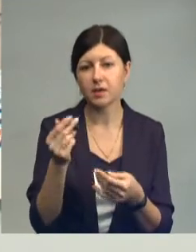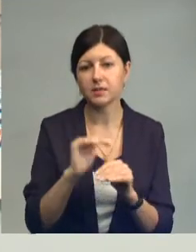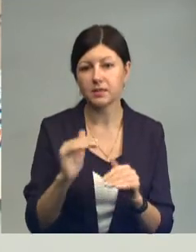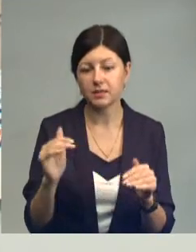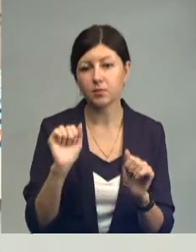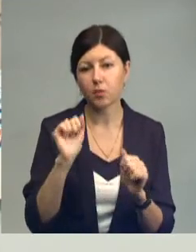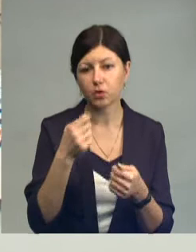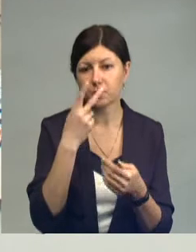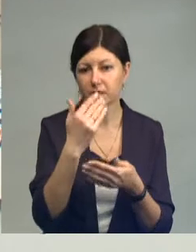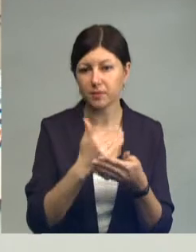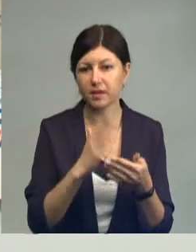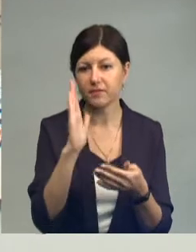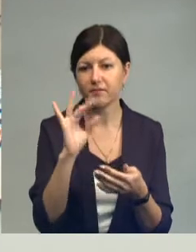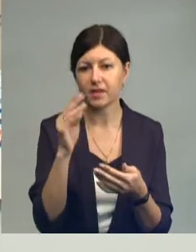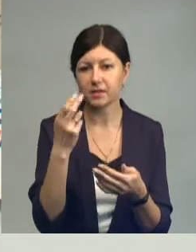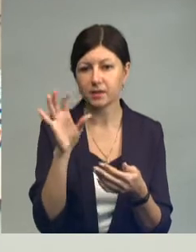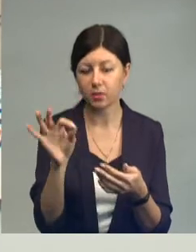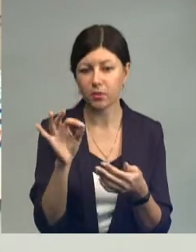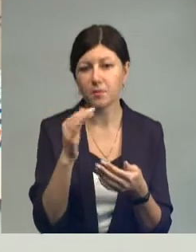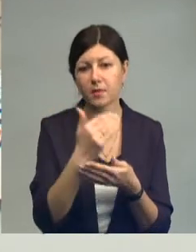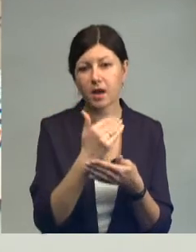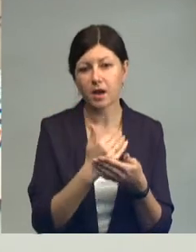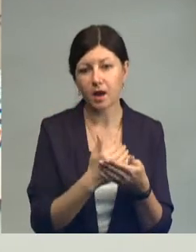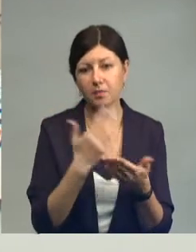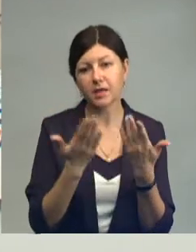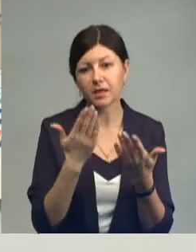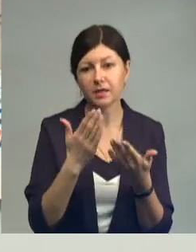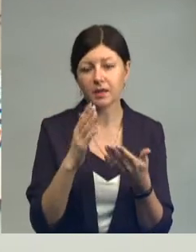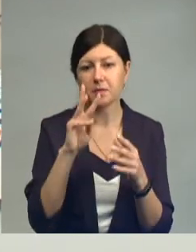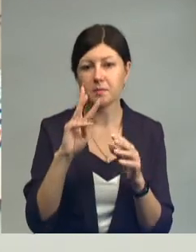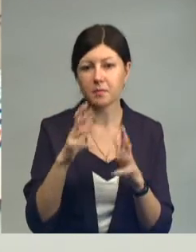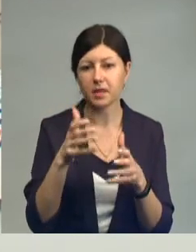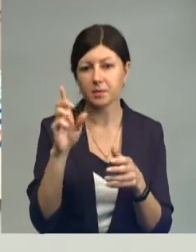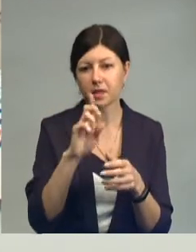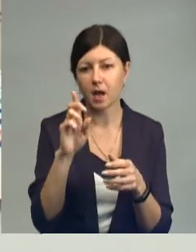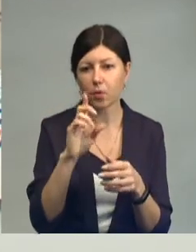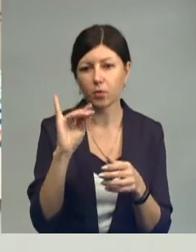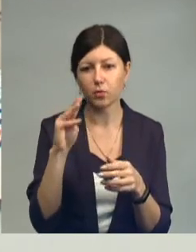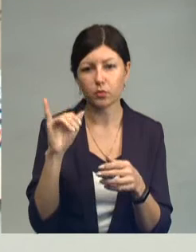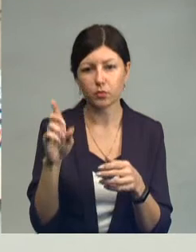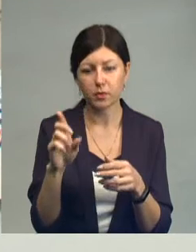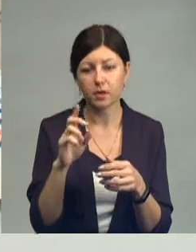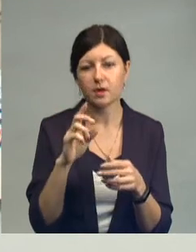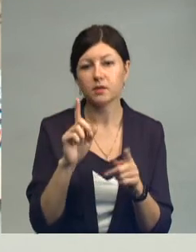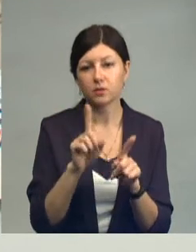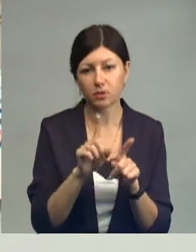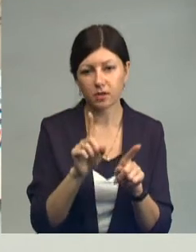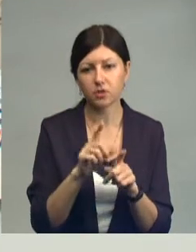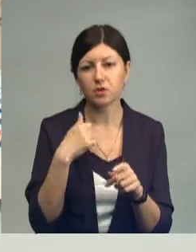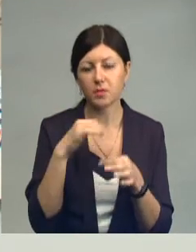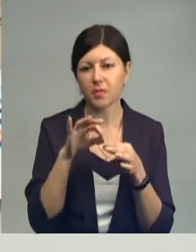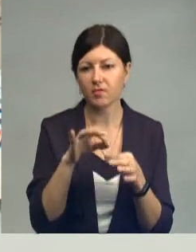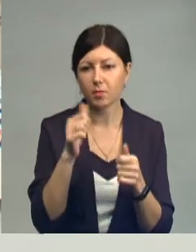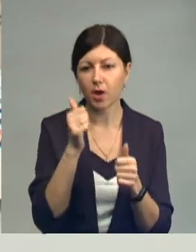в разделе видео во вкладке программы а также на странице мира белогорья в ютюбе интерактивная эфира мы проводим каждую